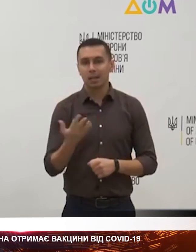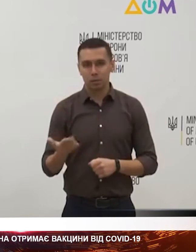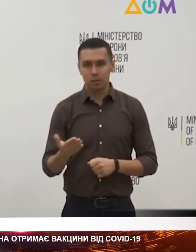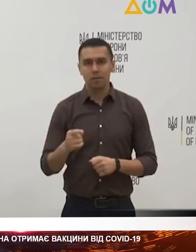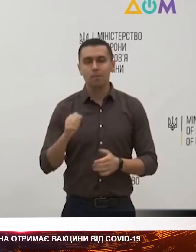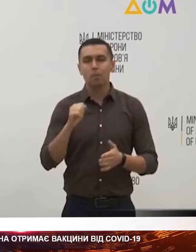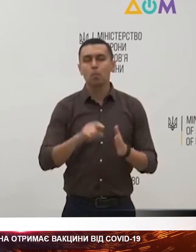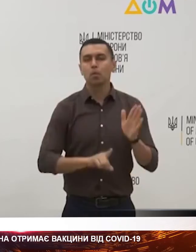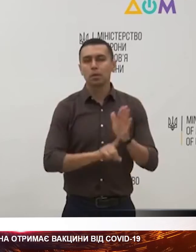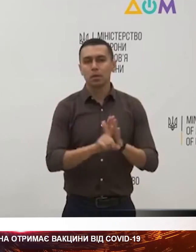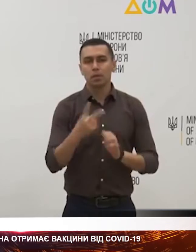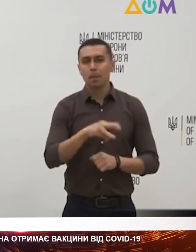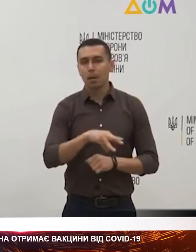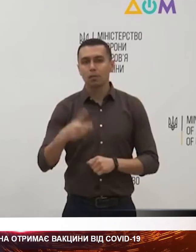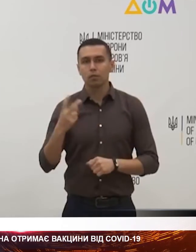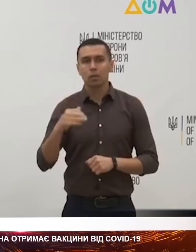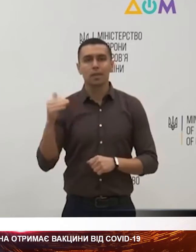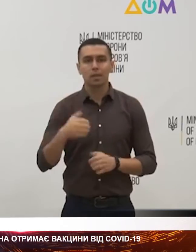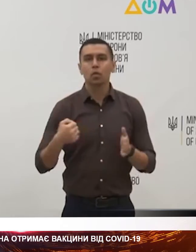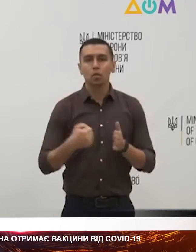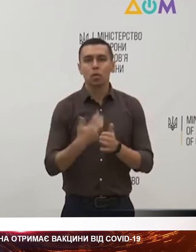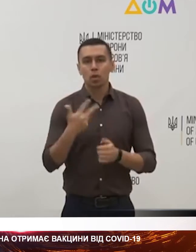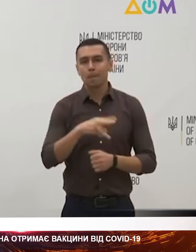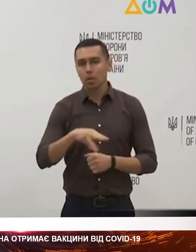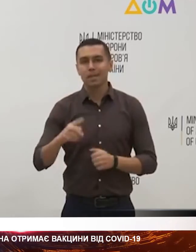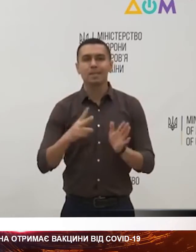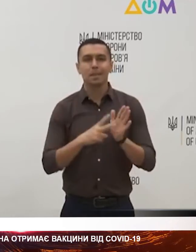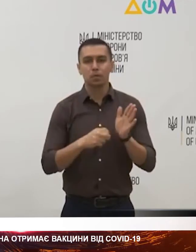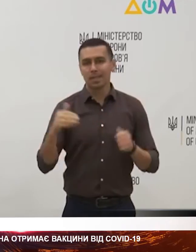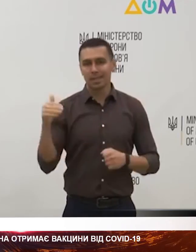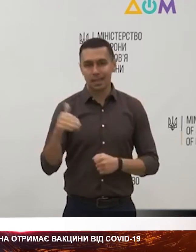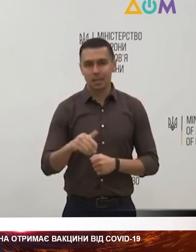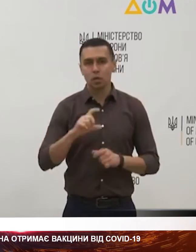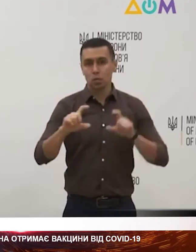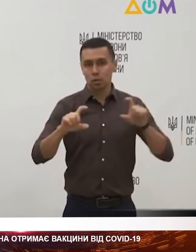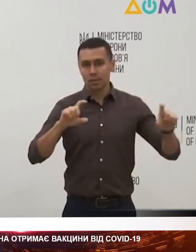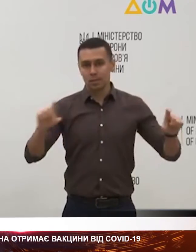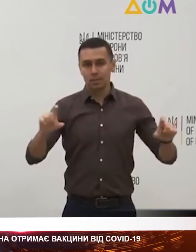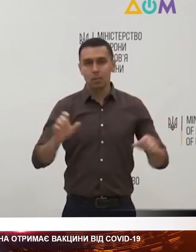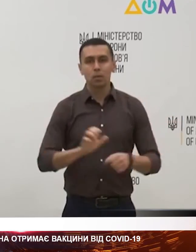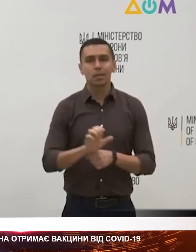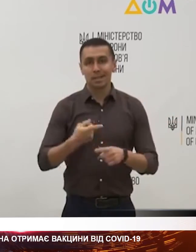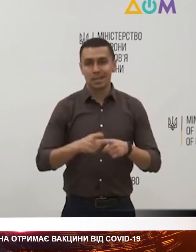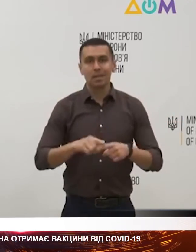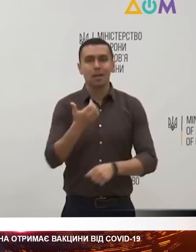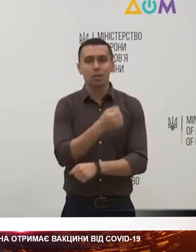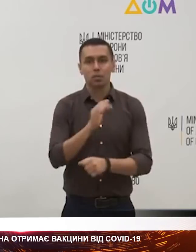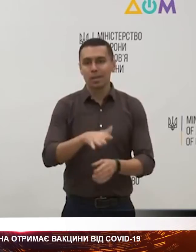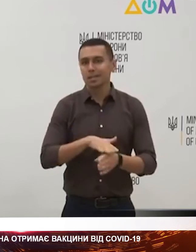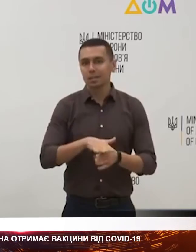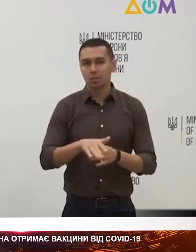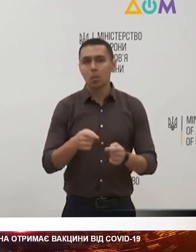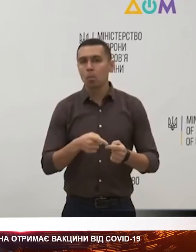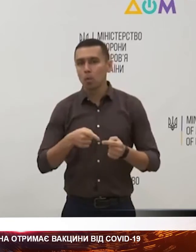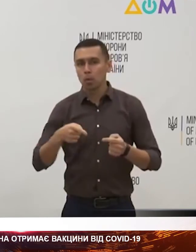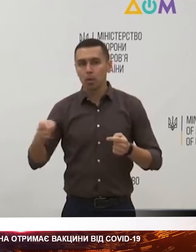від 2 мільйонів 200 тисяч до 3 мільйонів 700 тисяч доз. Постачання даної вакцини буде здійснюватися